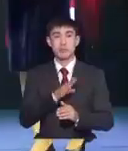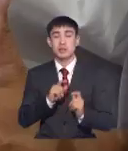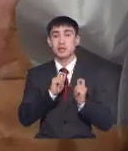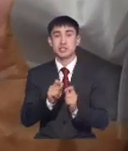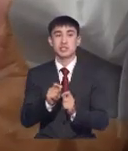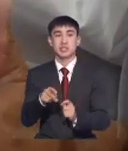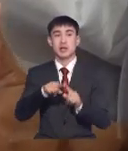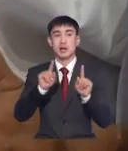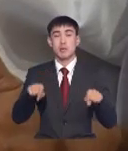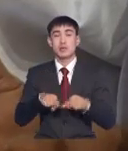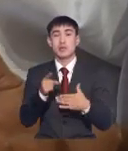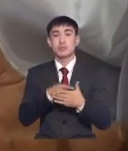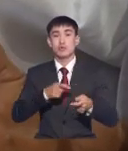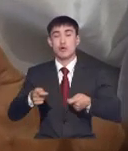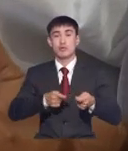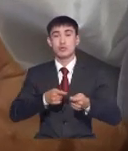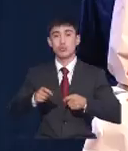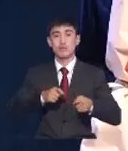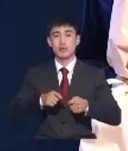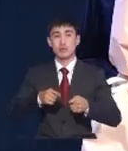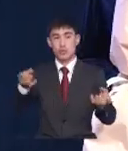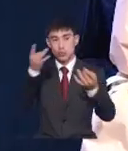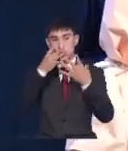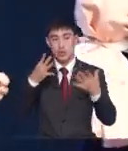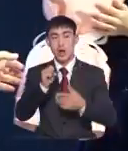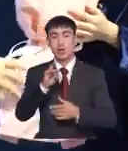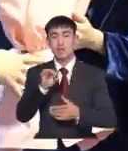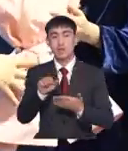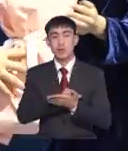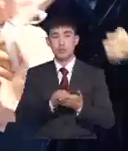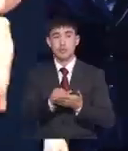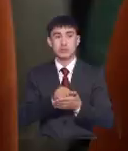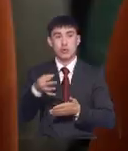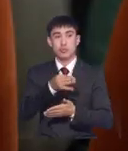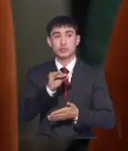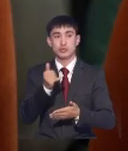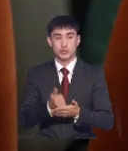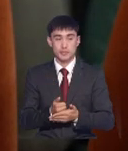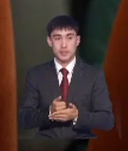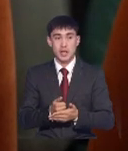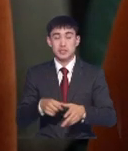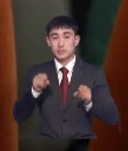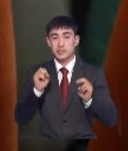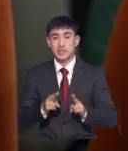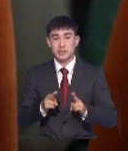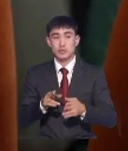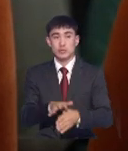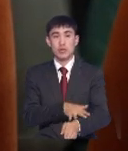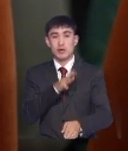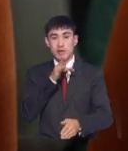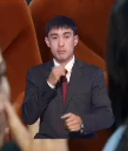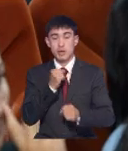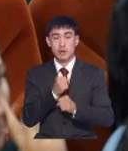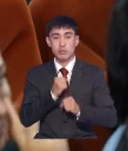награждены грамотами от имени руководителя управления культуры архивов и документации области тусу а специалистам долгое время